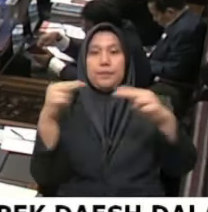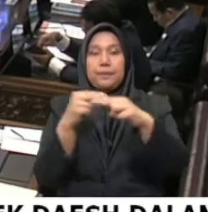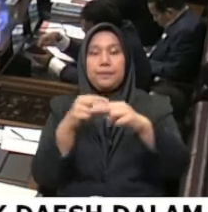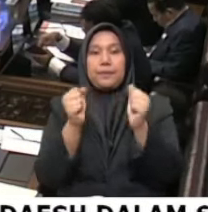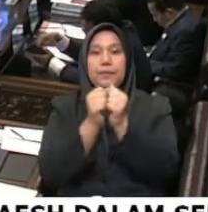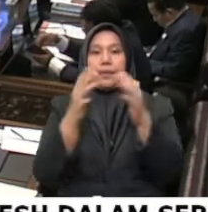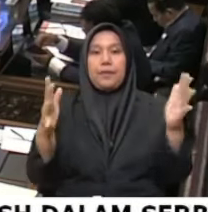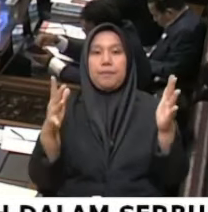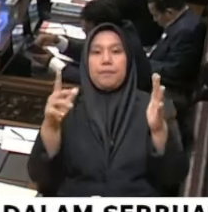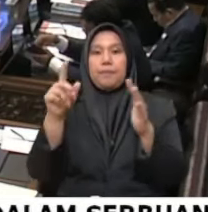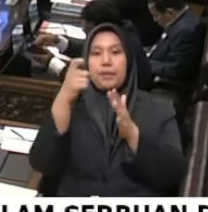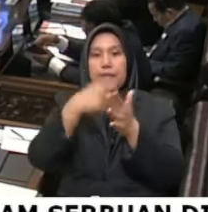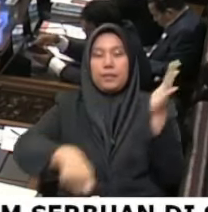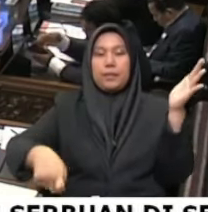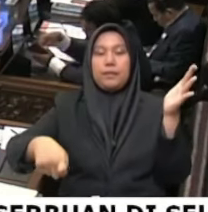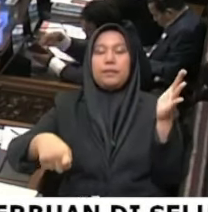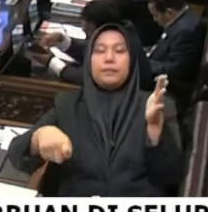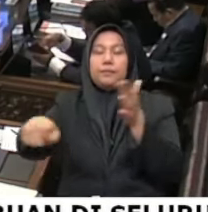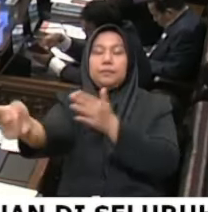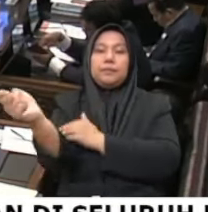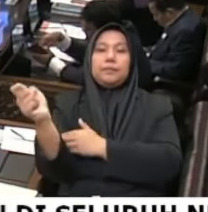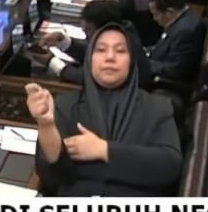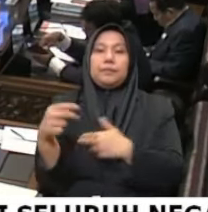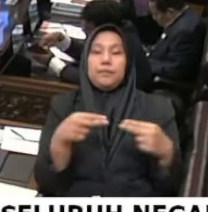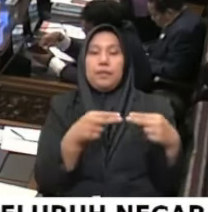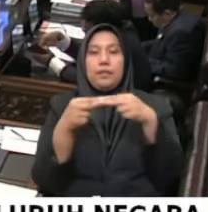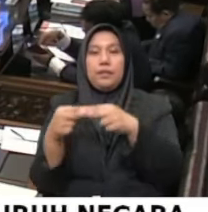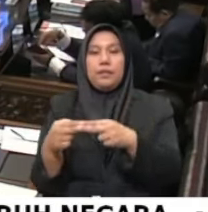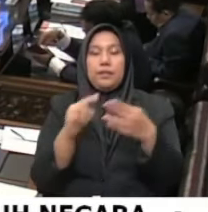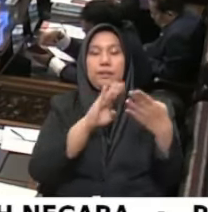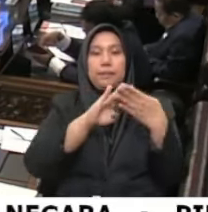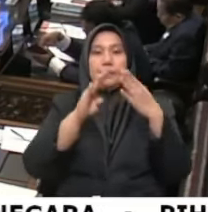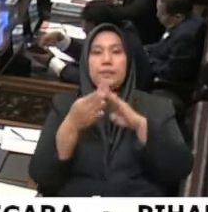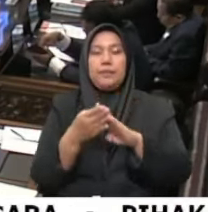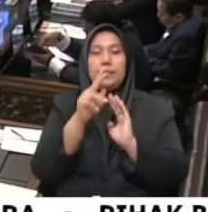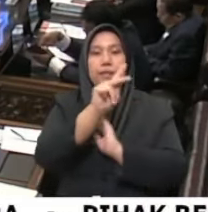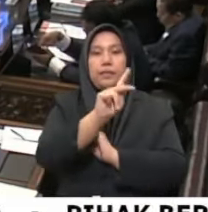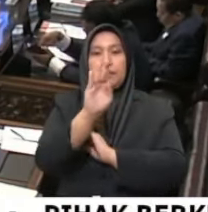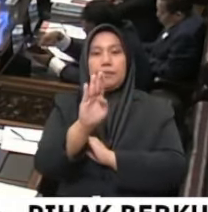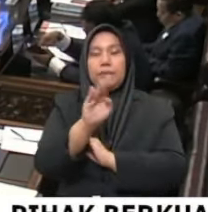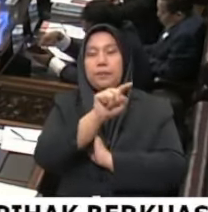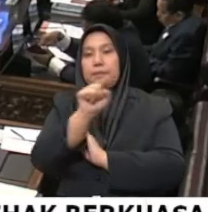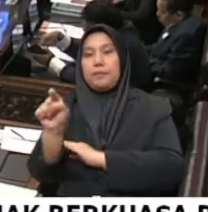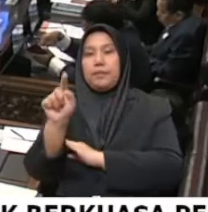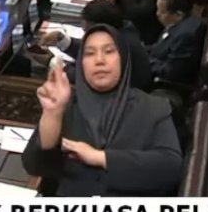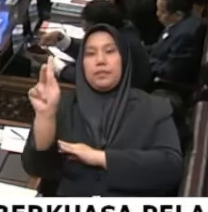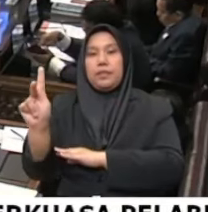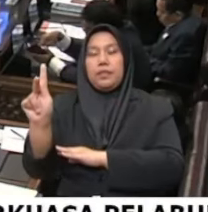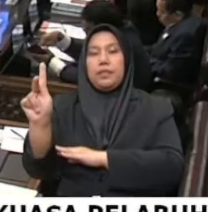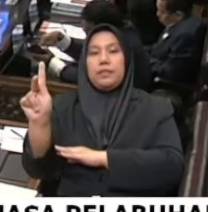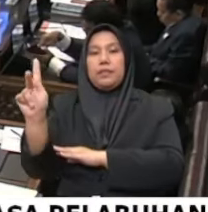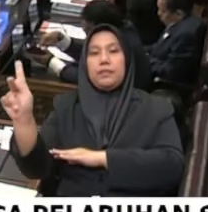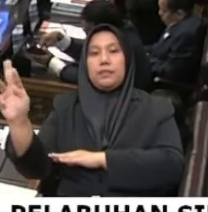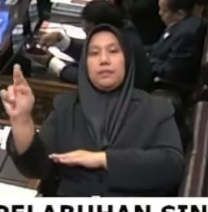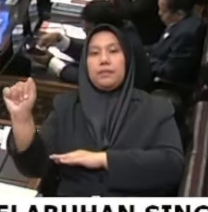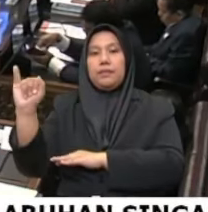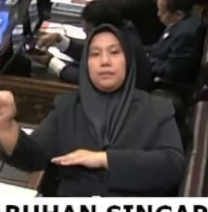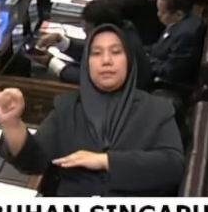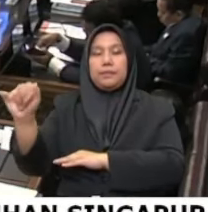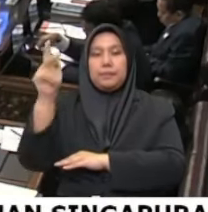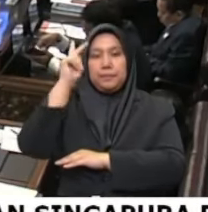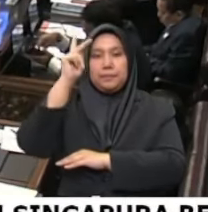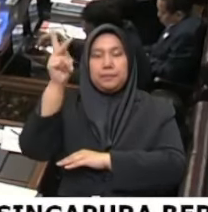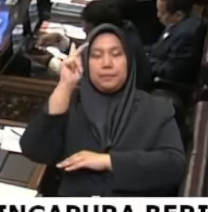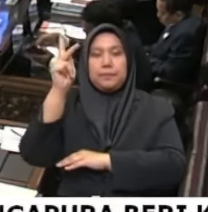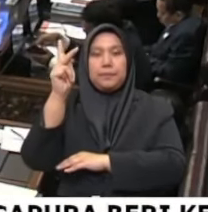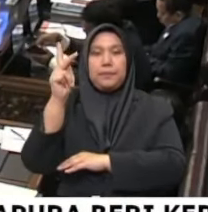tol yang menghubungkan Bandar Kota Baru ke Kuala Krai, Kelantan. Projek